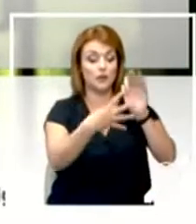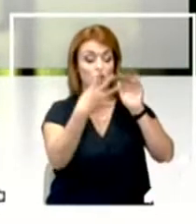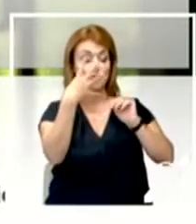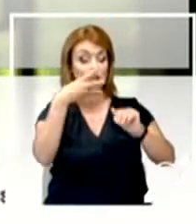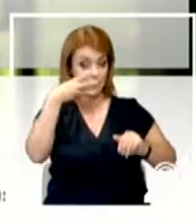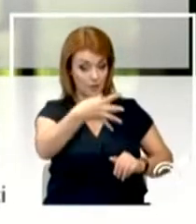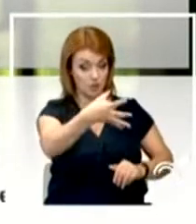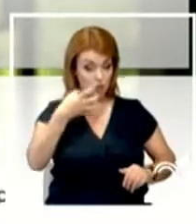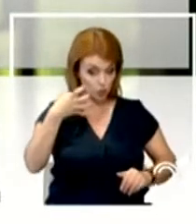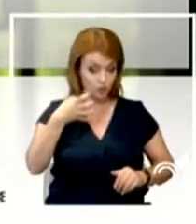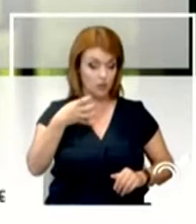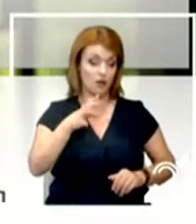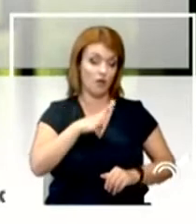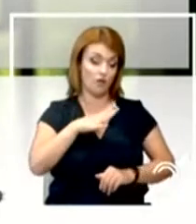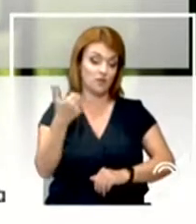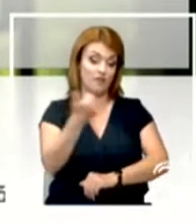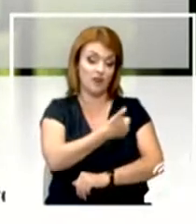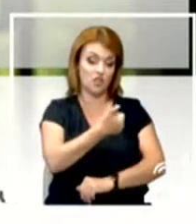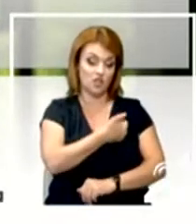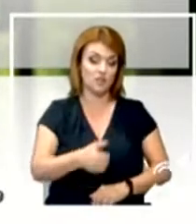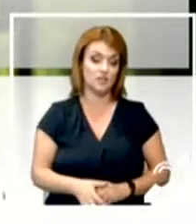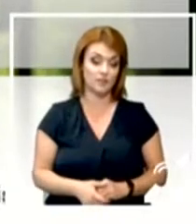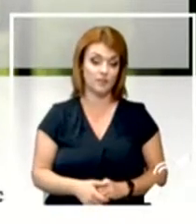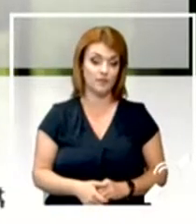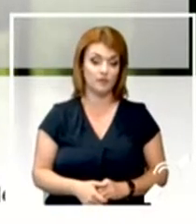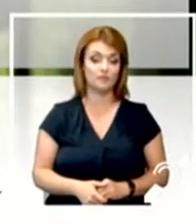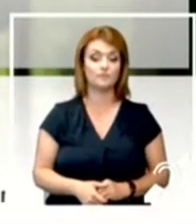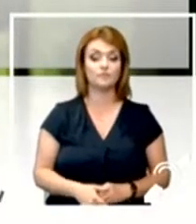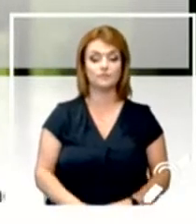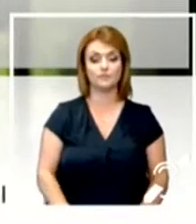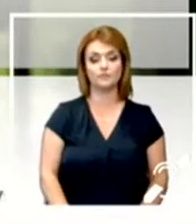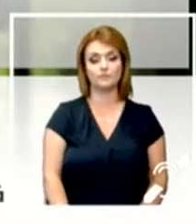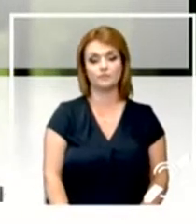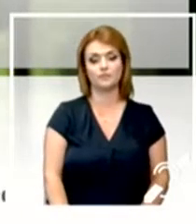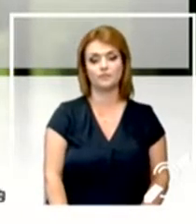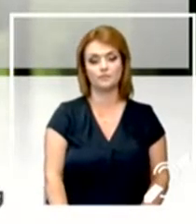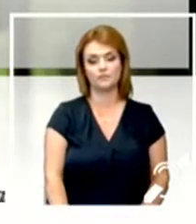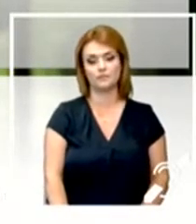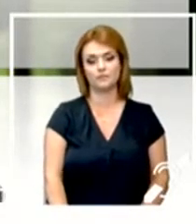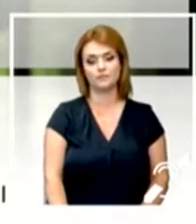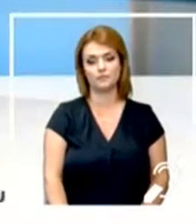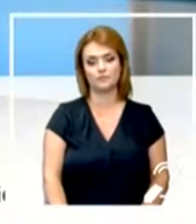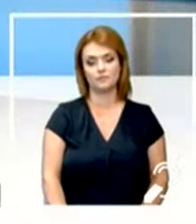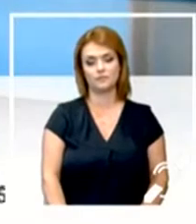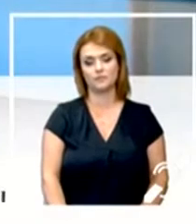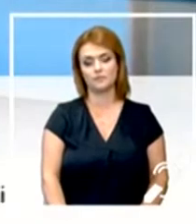imunizat anticovid, cei mai mulți cu rapelul sau cu doza a patra, iar trendul vaccinărilor este în scădere.